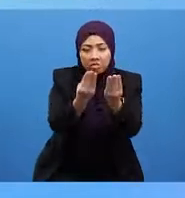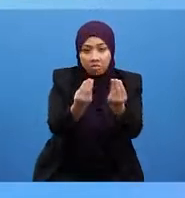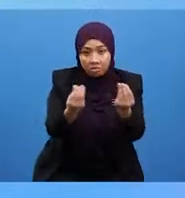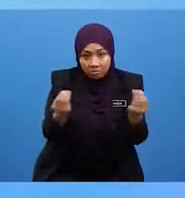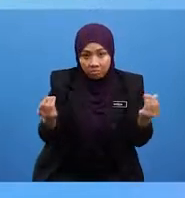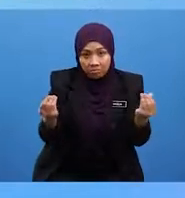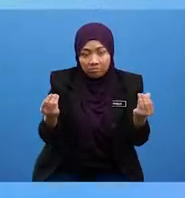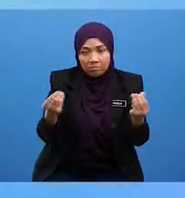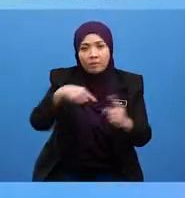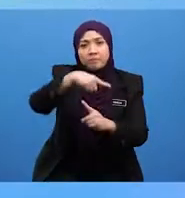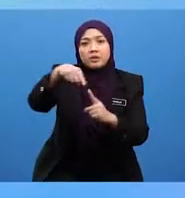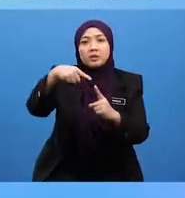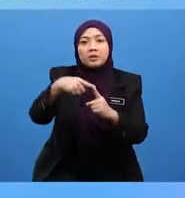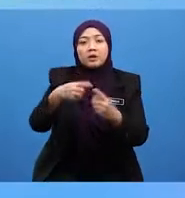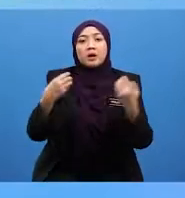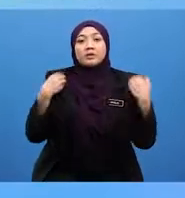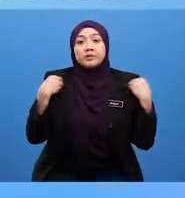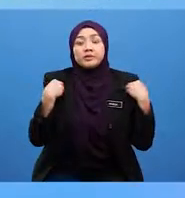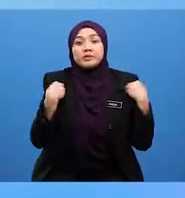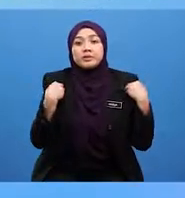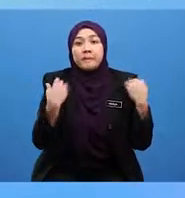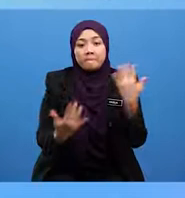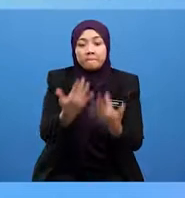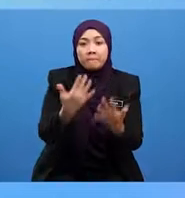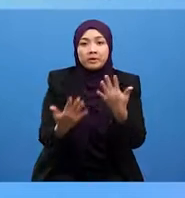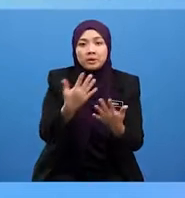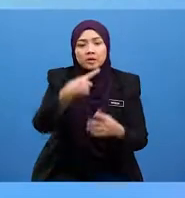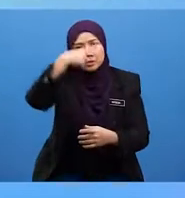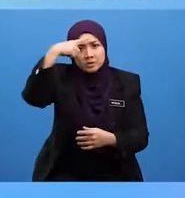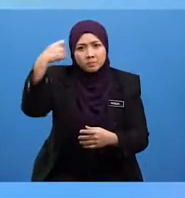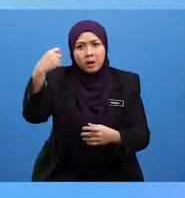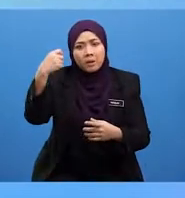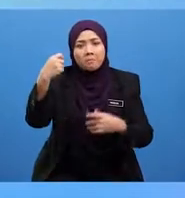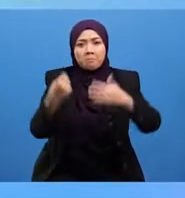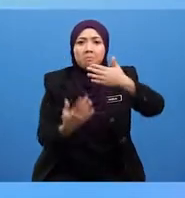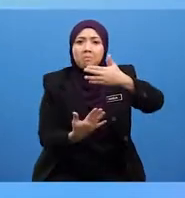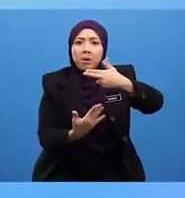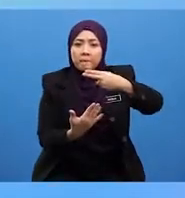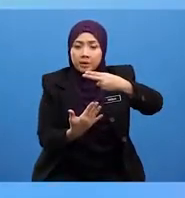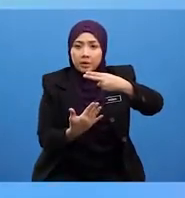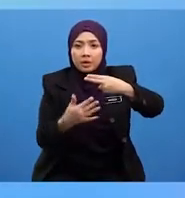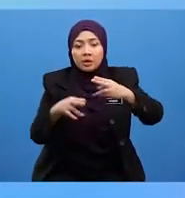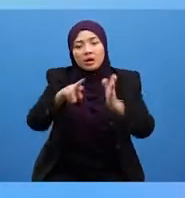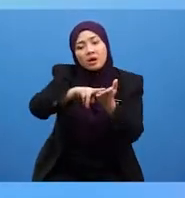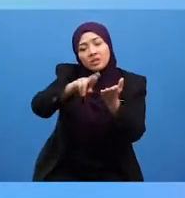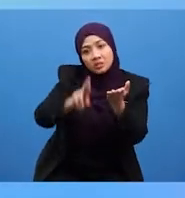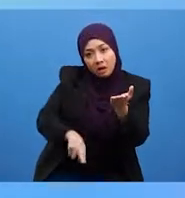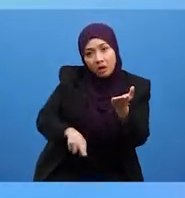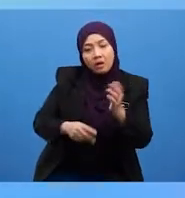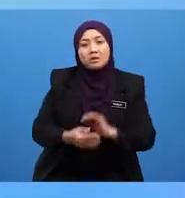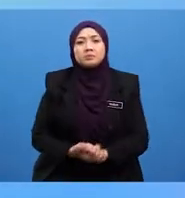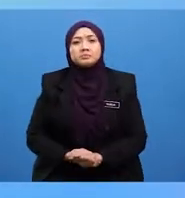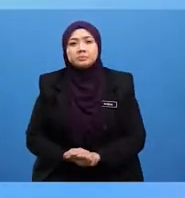apabila dipanaskan kerana daya tahan haba yang rendah. Hal ini